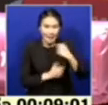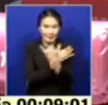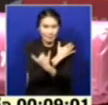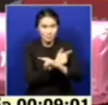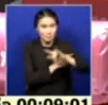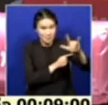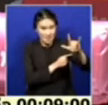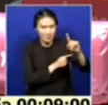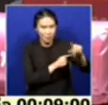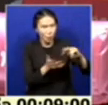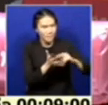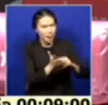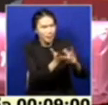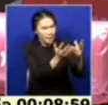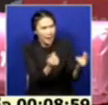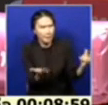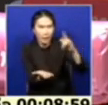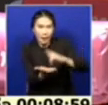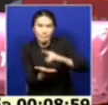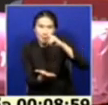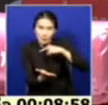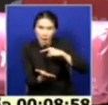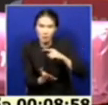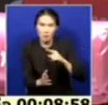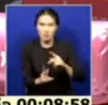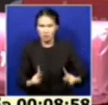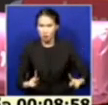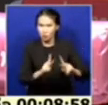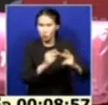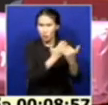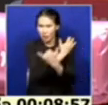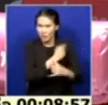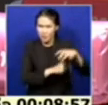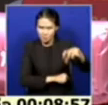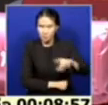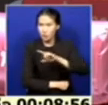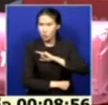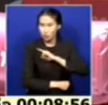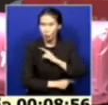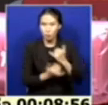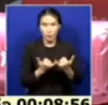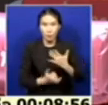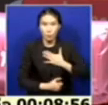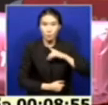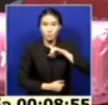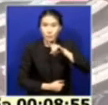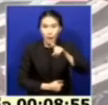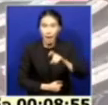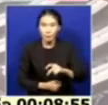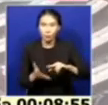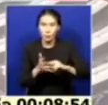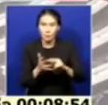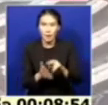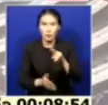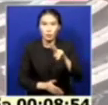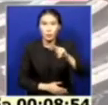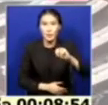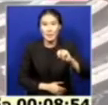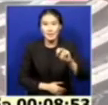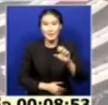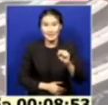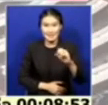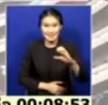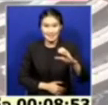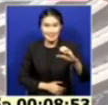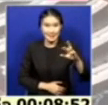ครับทำอย่างไรจะดีขึ้นแม้กระทั่งวันนี้เกิดโควิดต่างประเทศต่างๆผมก็เชื่อว่าเป็นหน้าที่ท่านที่จะนำคนไทยก